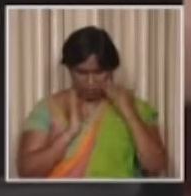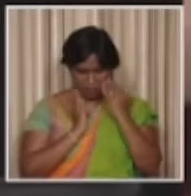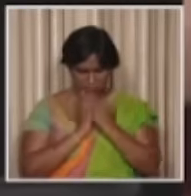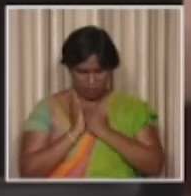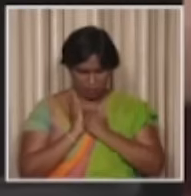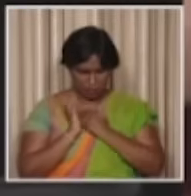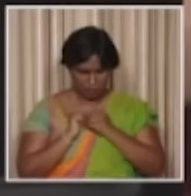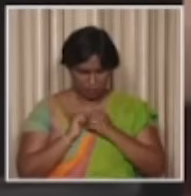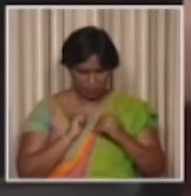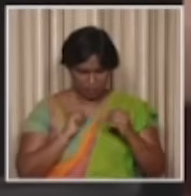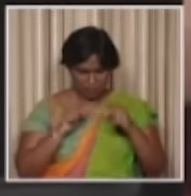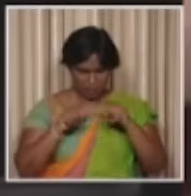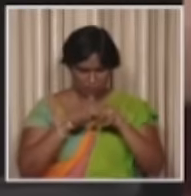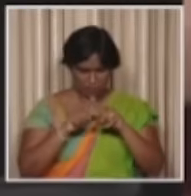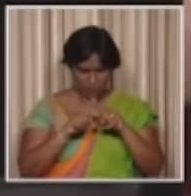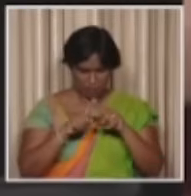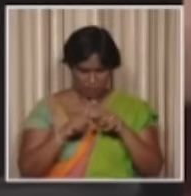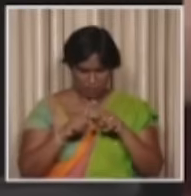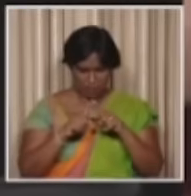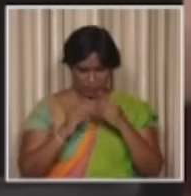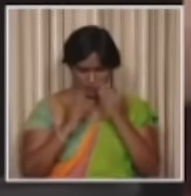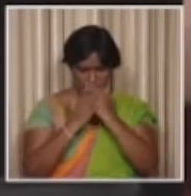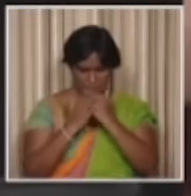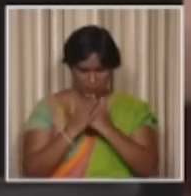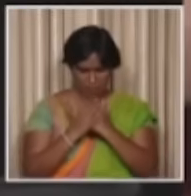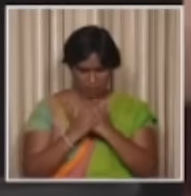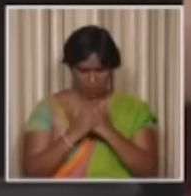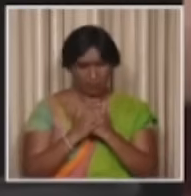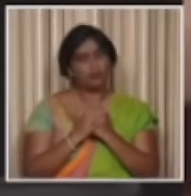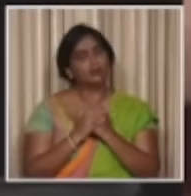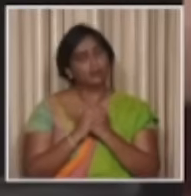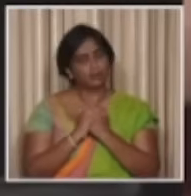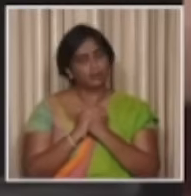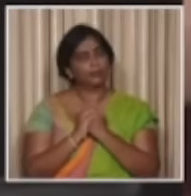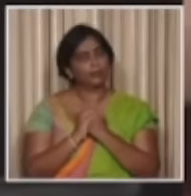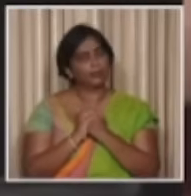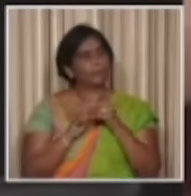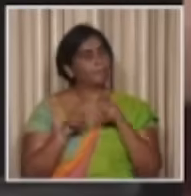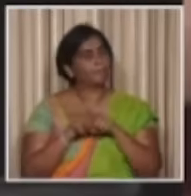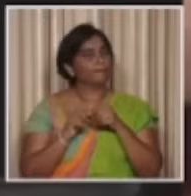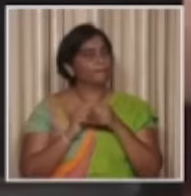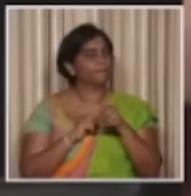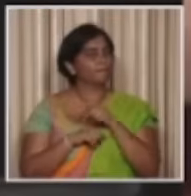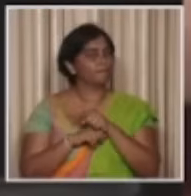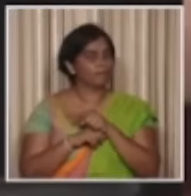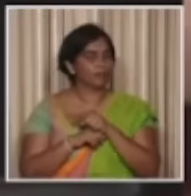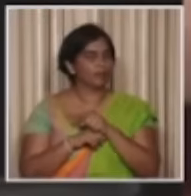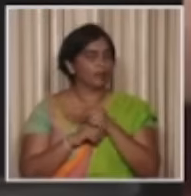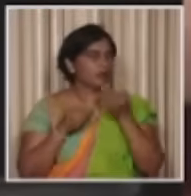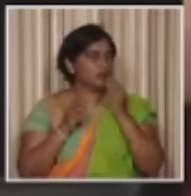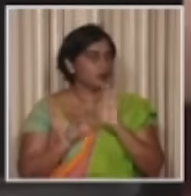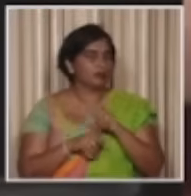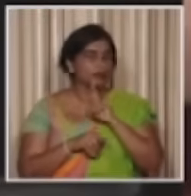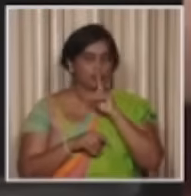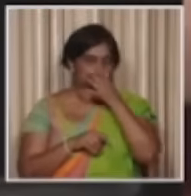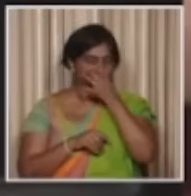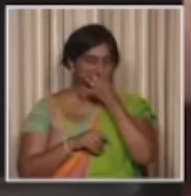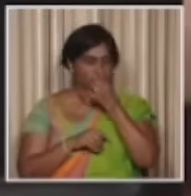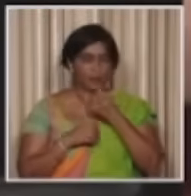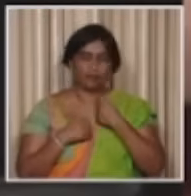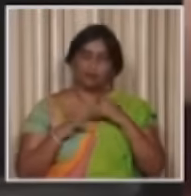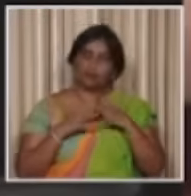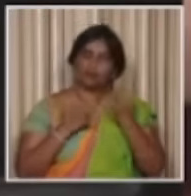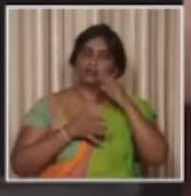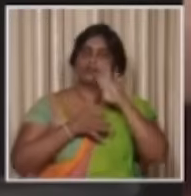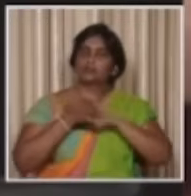tamai. Podi kurumini ahuwenawa loku eka unam dalat kadagena yanawa eha samana thiyenne e hinda avasana washin kiyenawa api mona